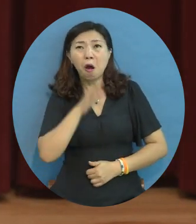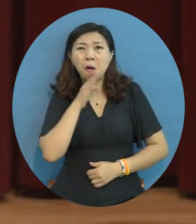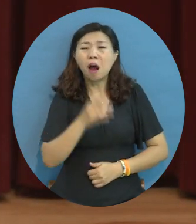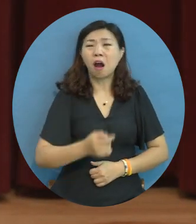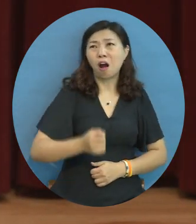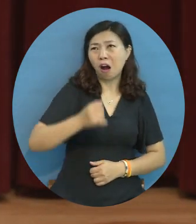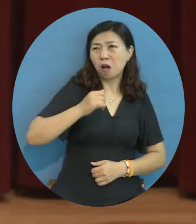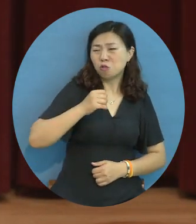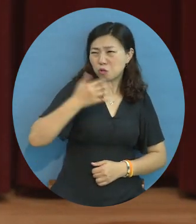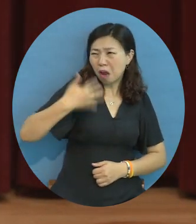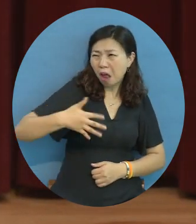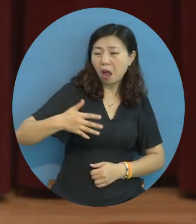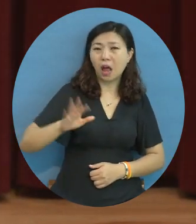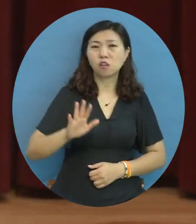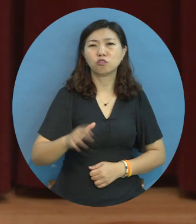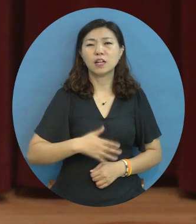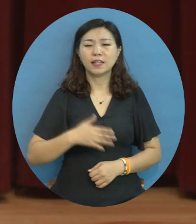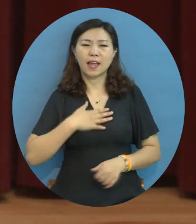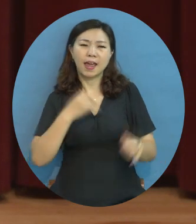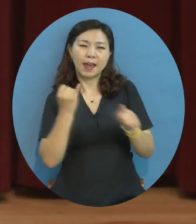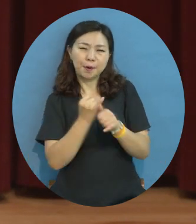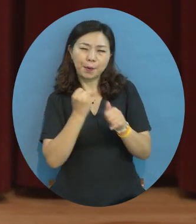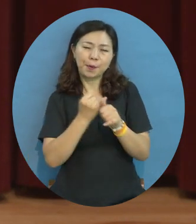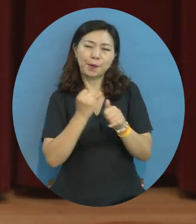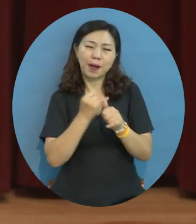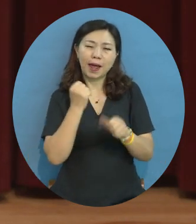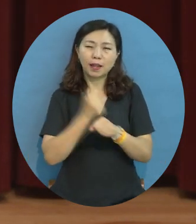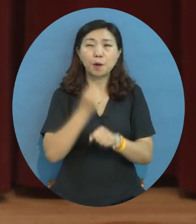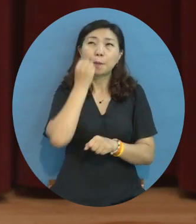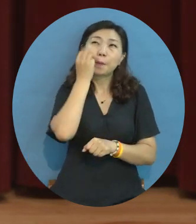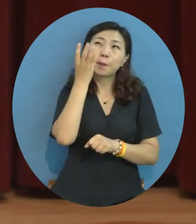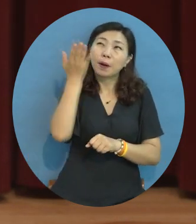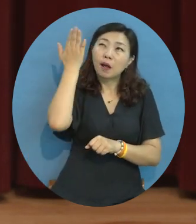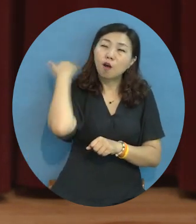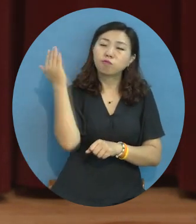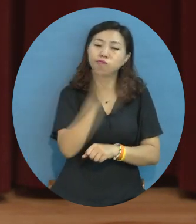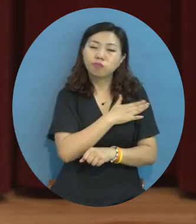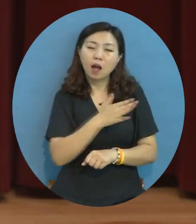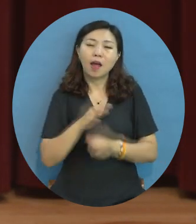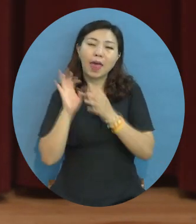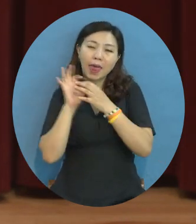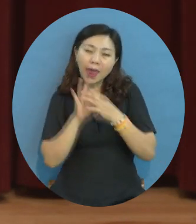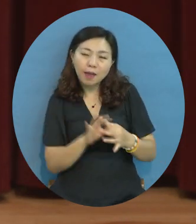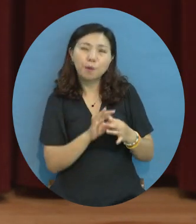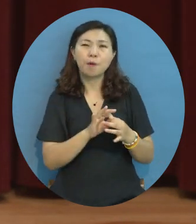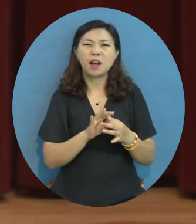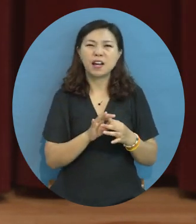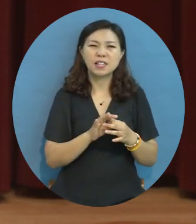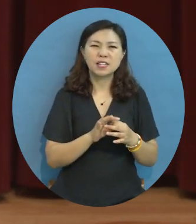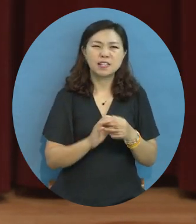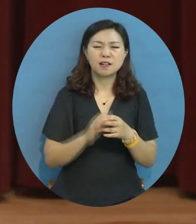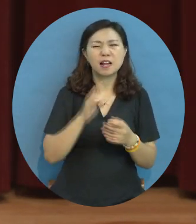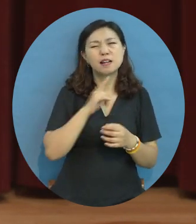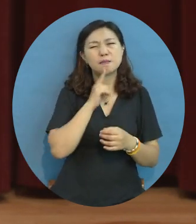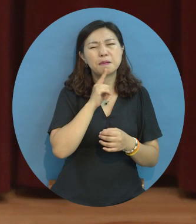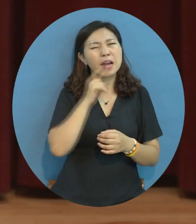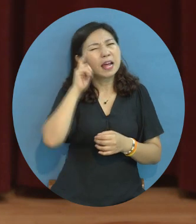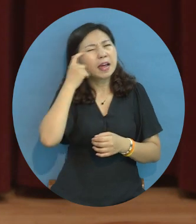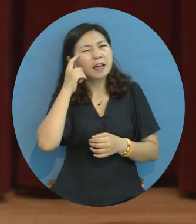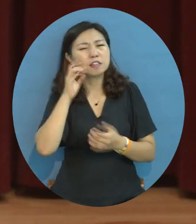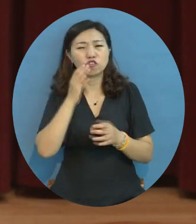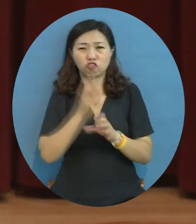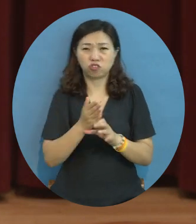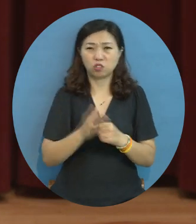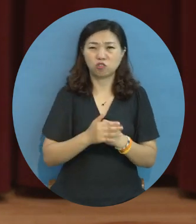몇 달 전부터 결혼한다고 난리 피우고 이혼이 뭐 대단하다고 이혼한다고 난리 피우고 군대 간다고 난리